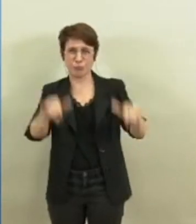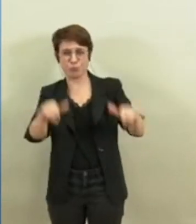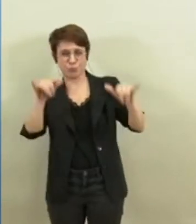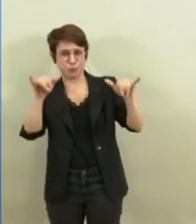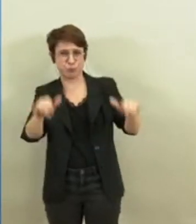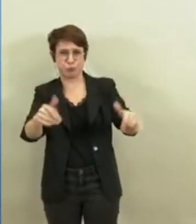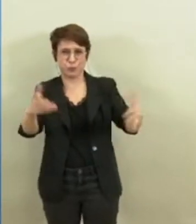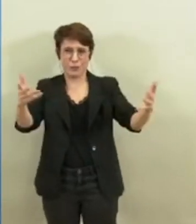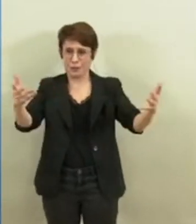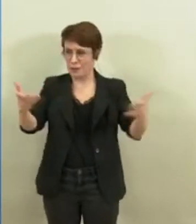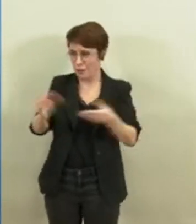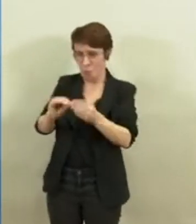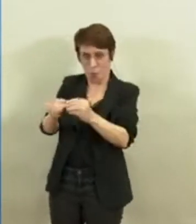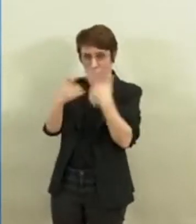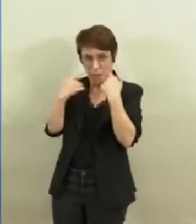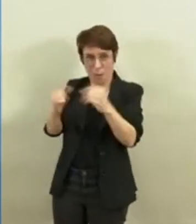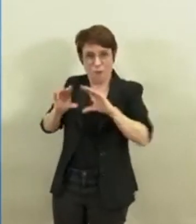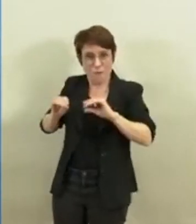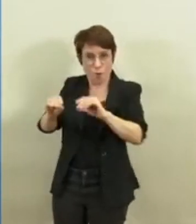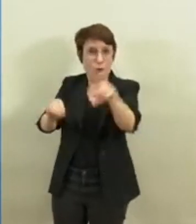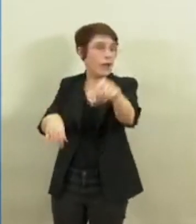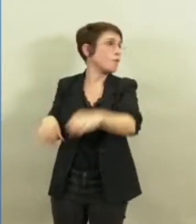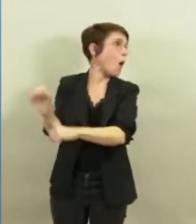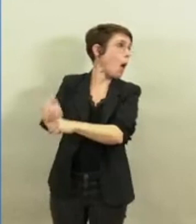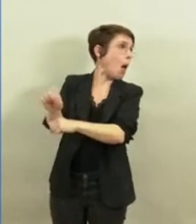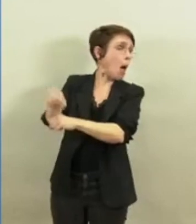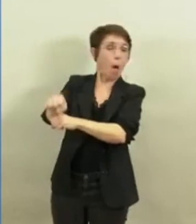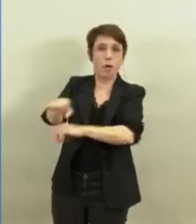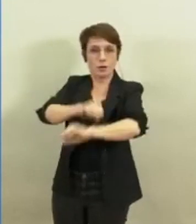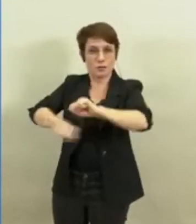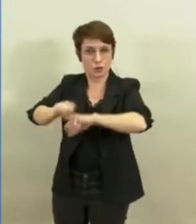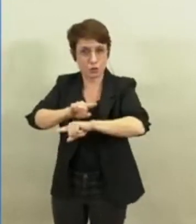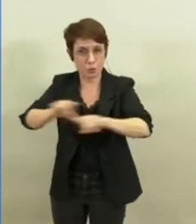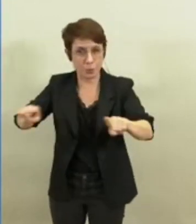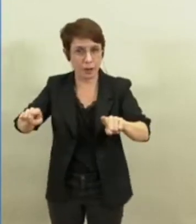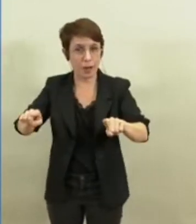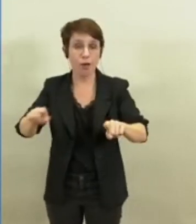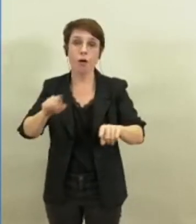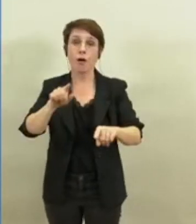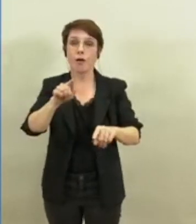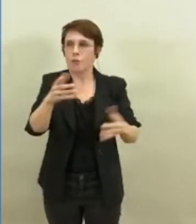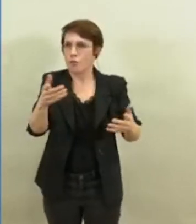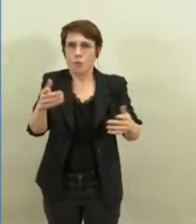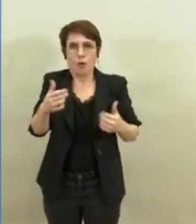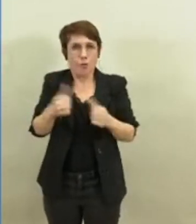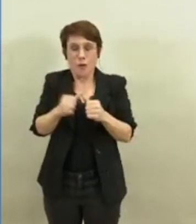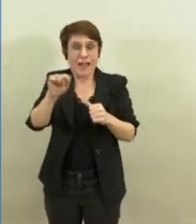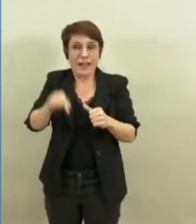qui se posent et que vous ne voulez aucunement traiter simplement